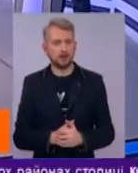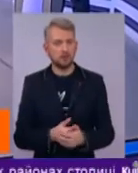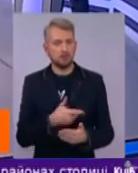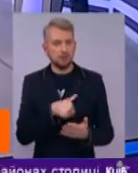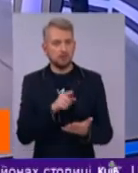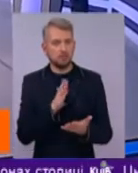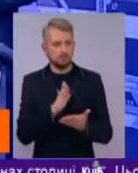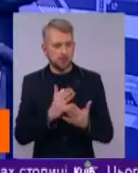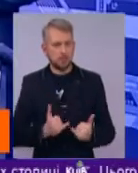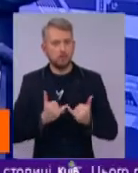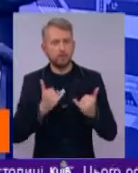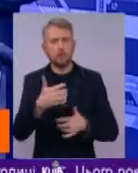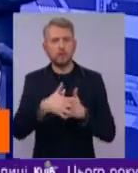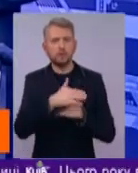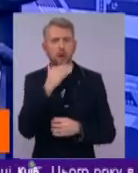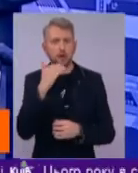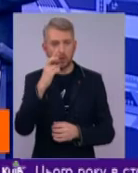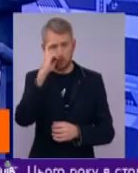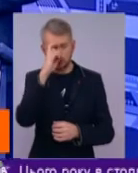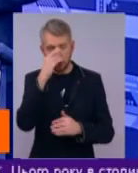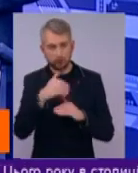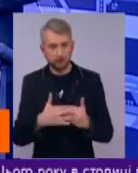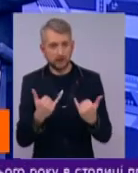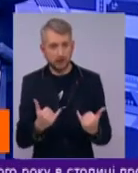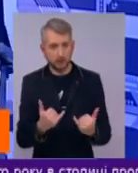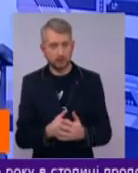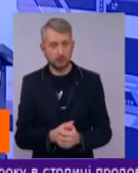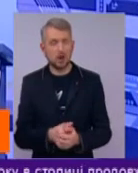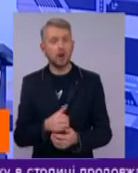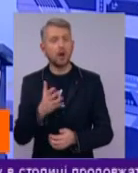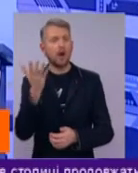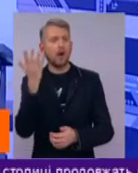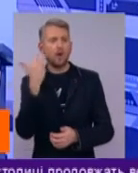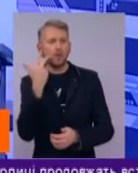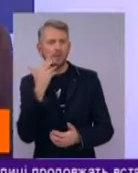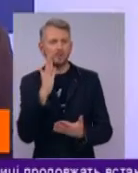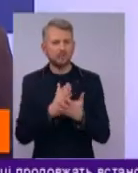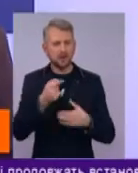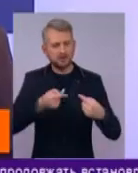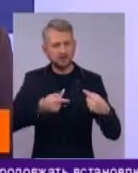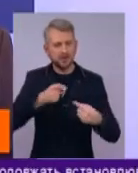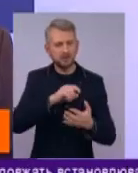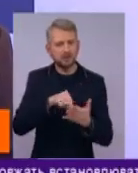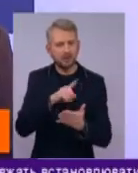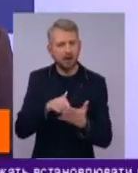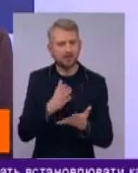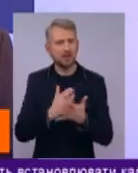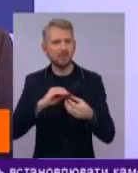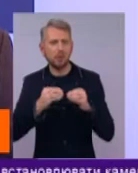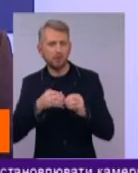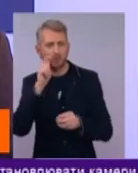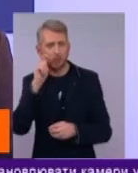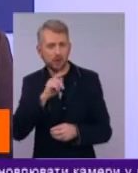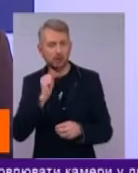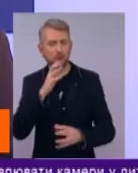повагу серед багатьох держав вже на зараз. Тут колись є якісь спірні питання, є проблеми у України